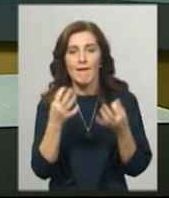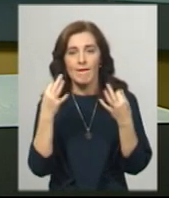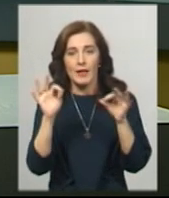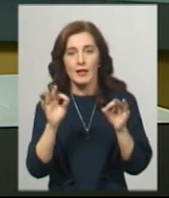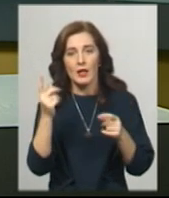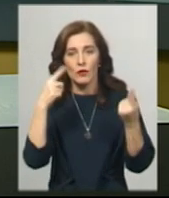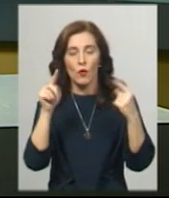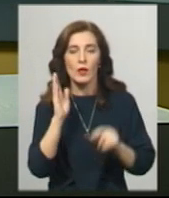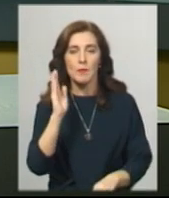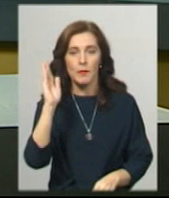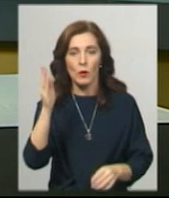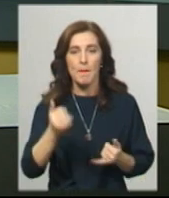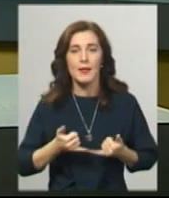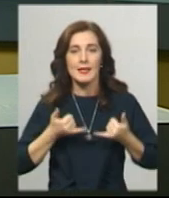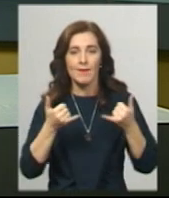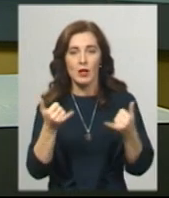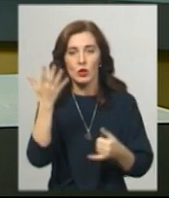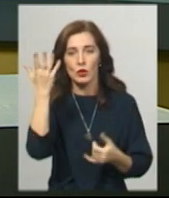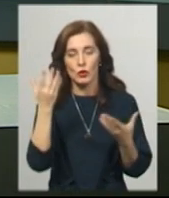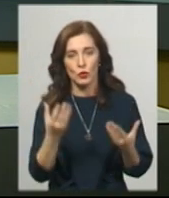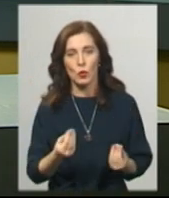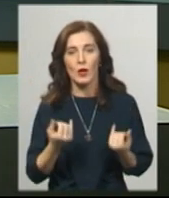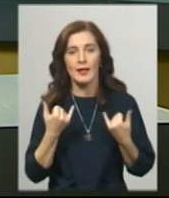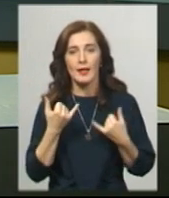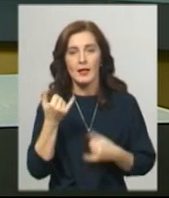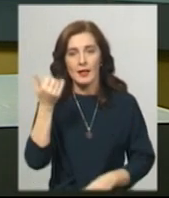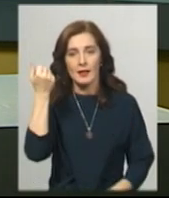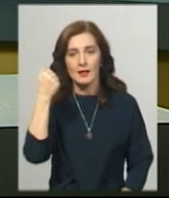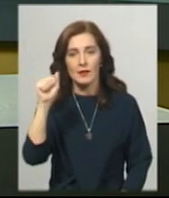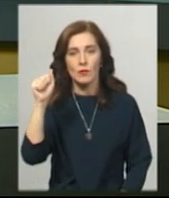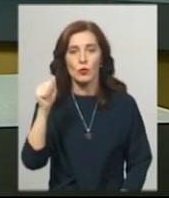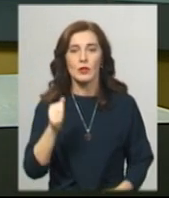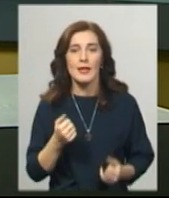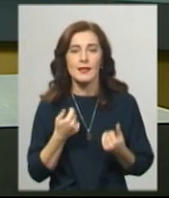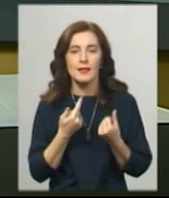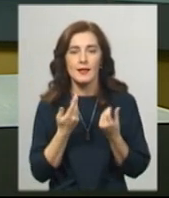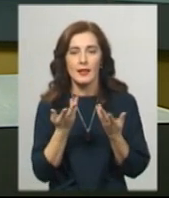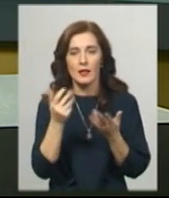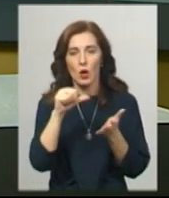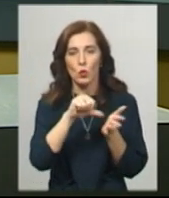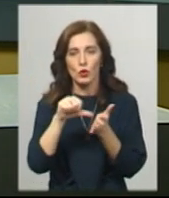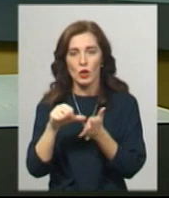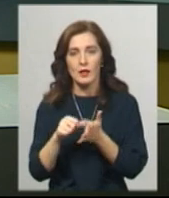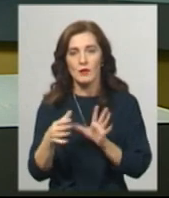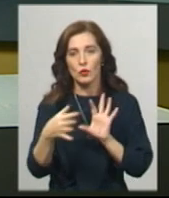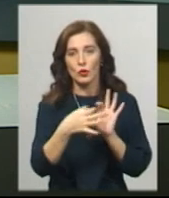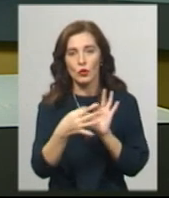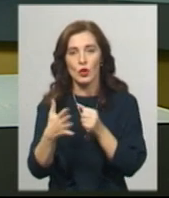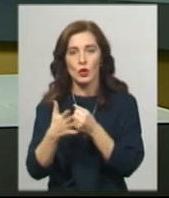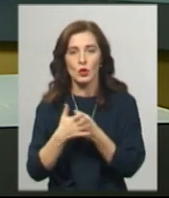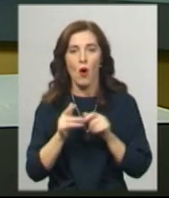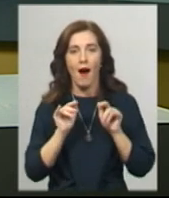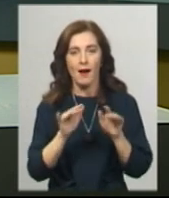майбутнє». Присвячений він Дню Гідності та Свободи, який сьогодні відзначають в Україні. Скільки учасників долучились до акції, дізнавалась